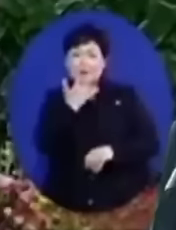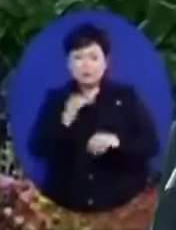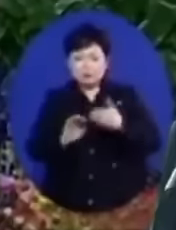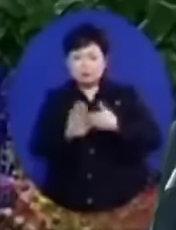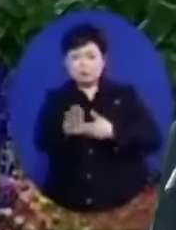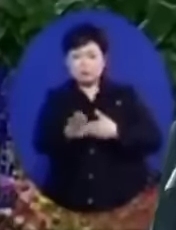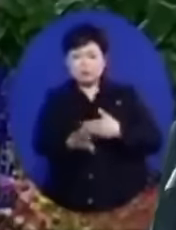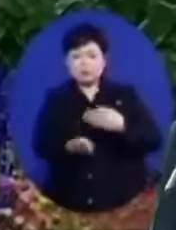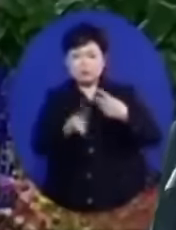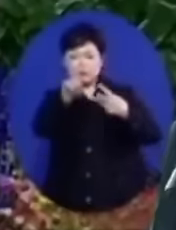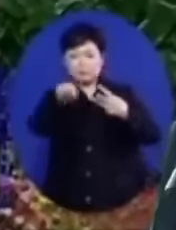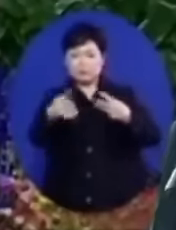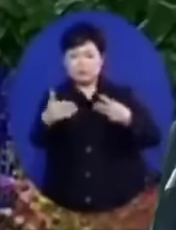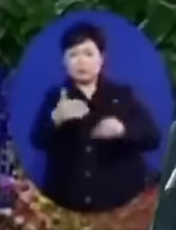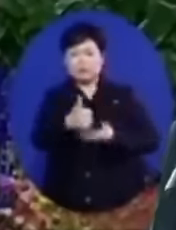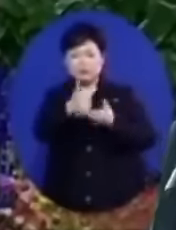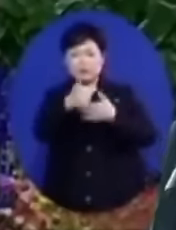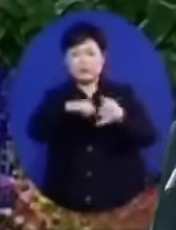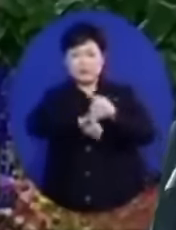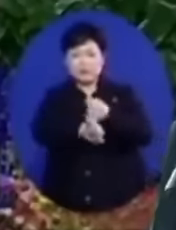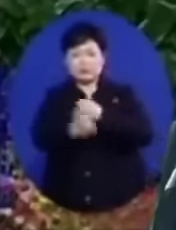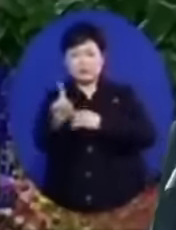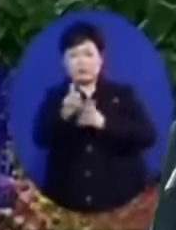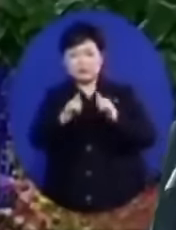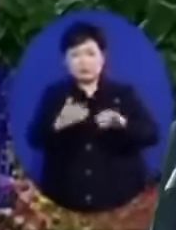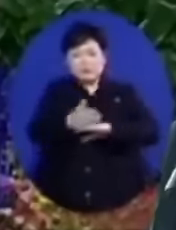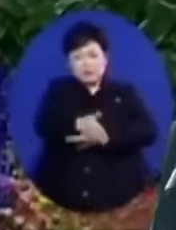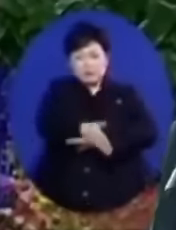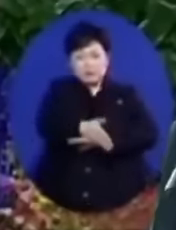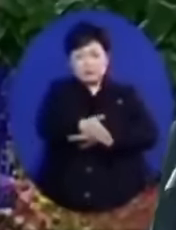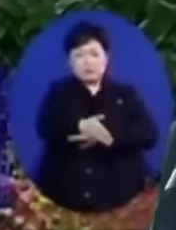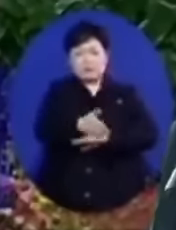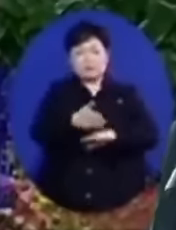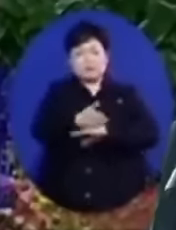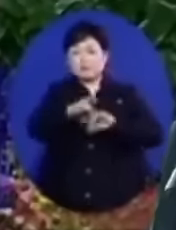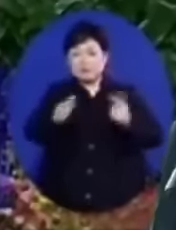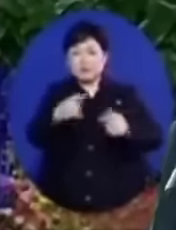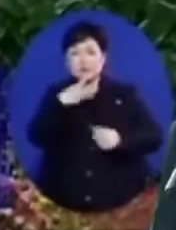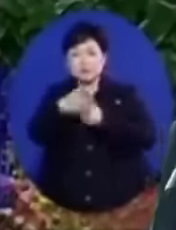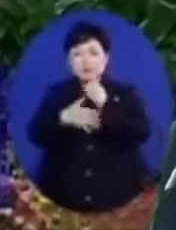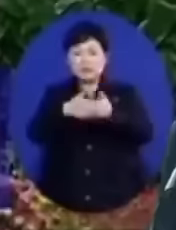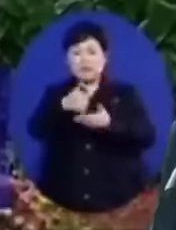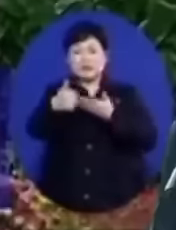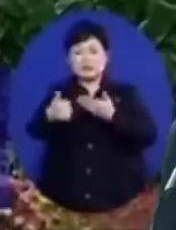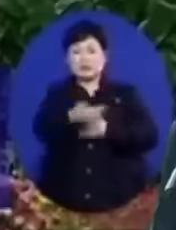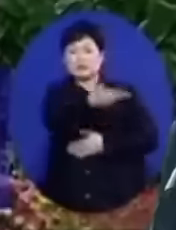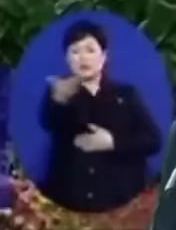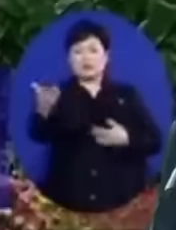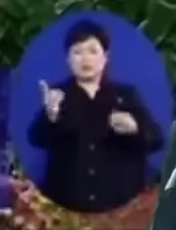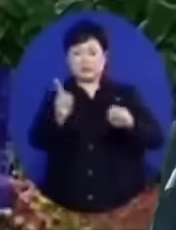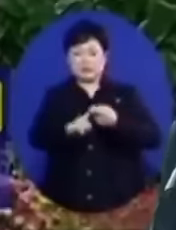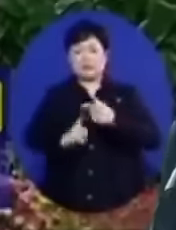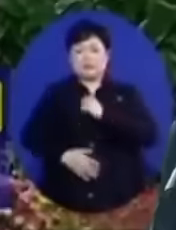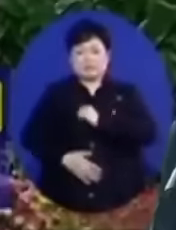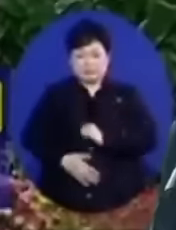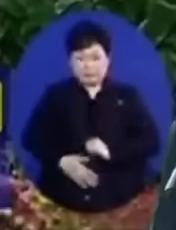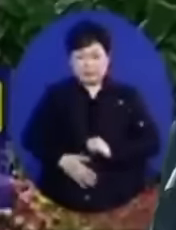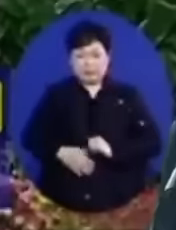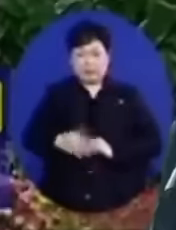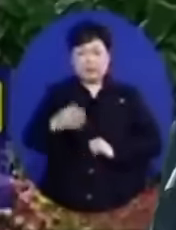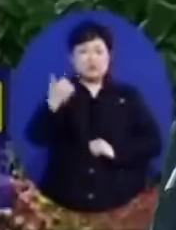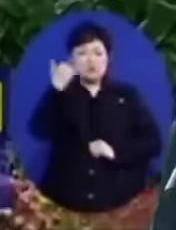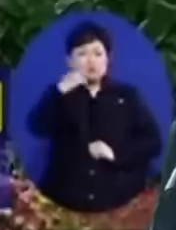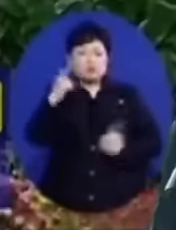주의 약속은 어떤 이들이 더디다고 생각하는 것 같이 더딘 것이 아니요 오직 하나님께서 너희를 대하여 참으사 아무도